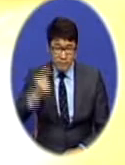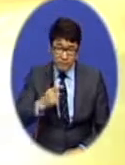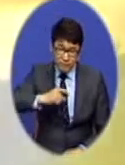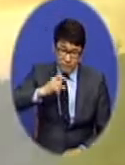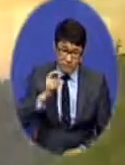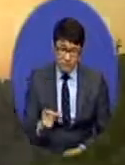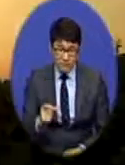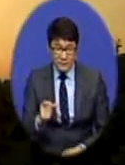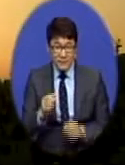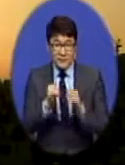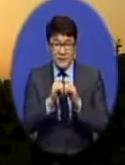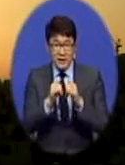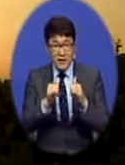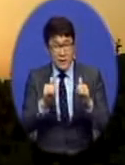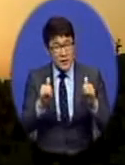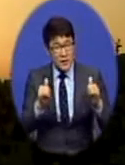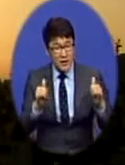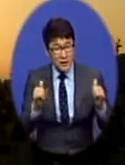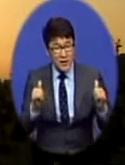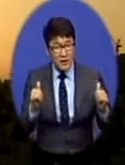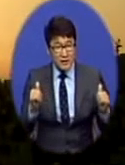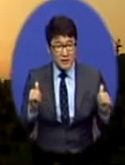오지 않는 사람아